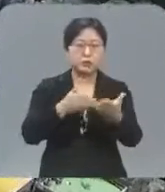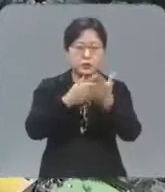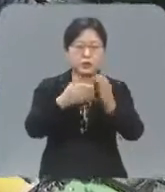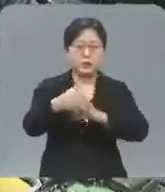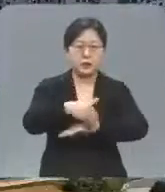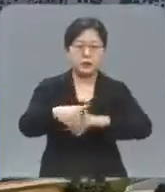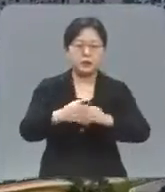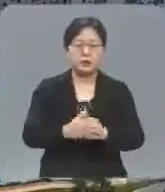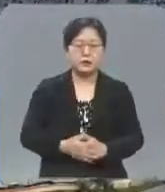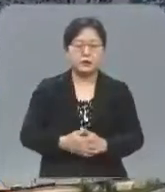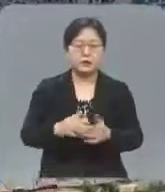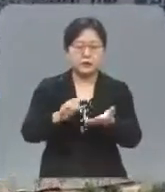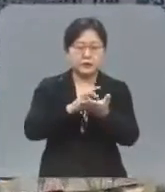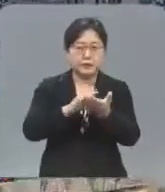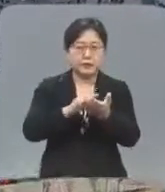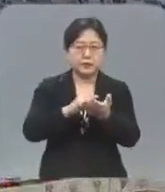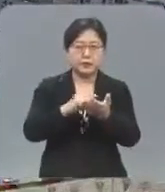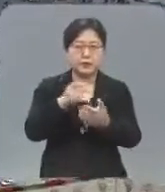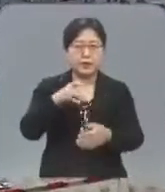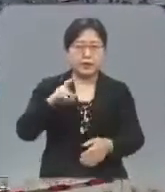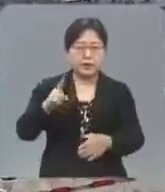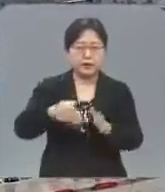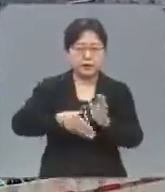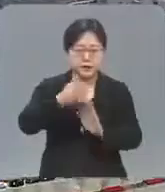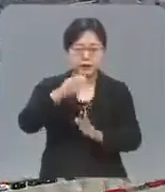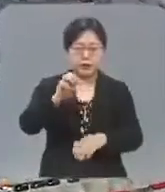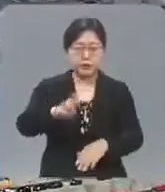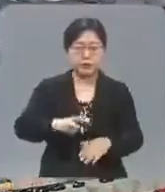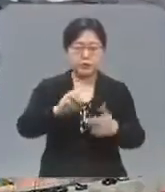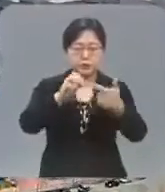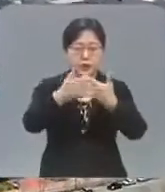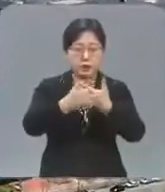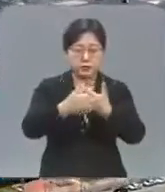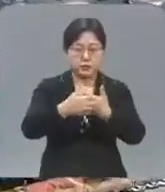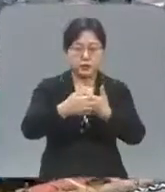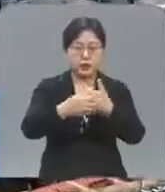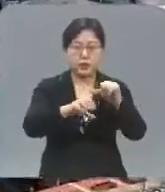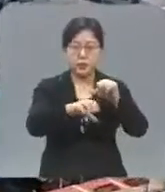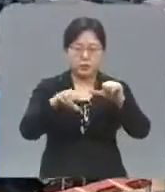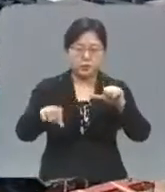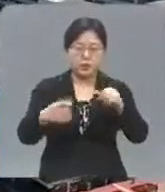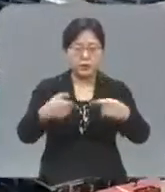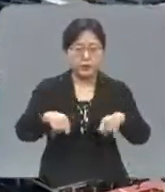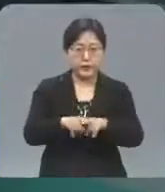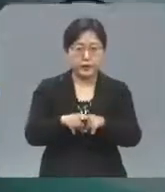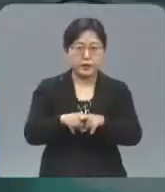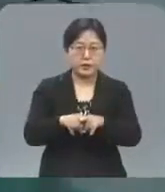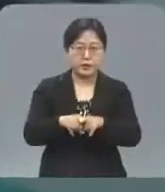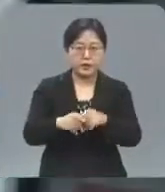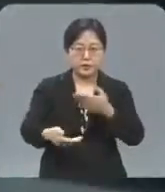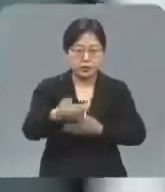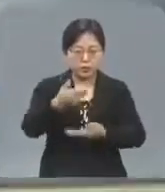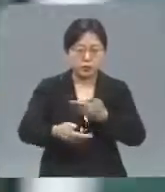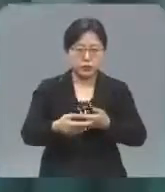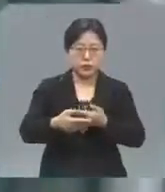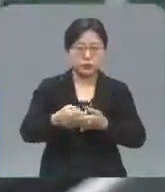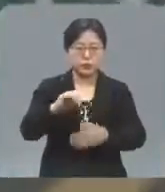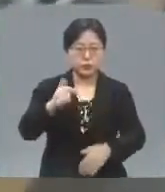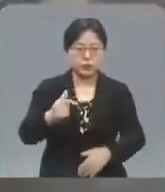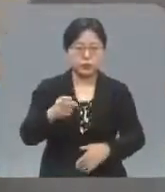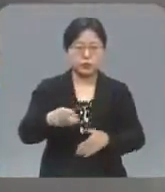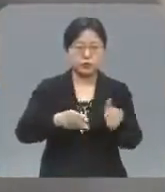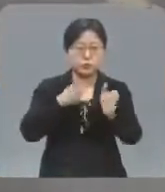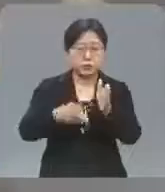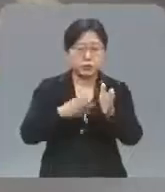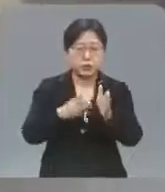했습니다. 스마트 메가시티 사업은 광주시와 나주시 등 5개 시군이 공동으로 고속도로와 순환도로,